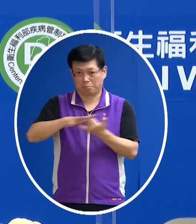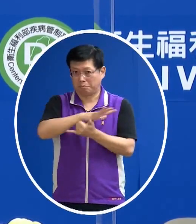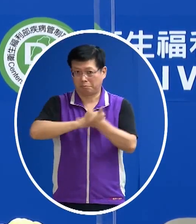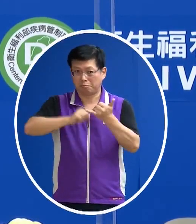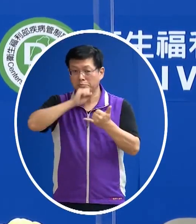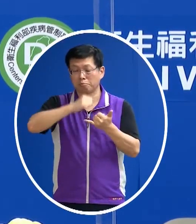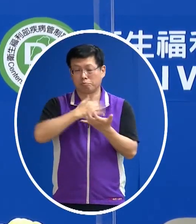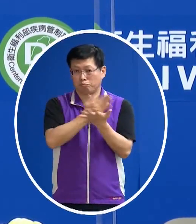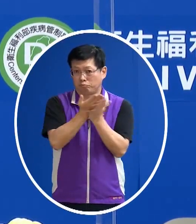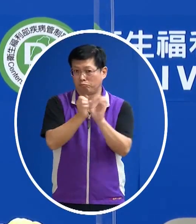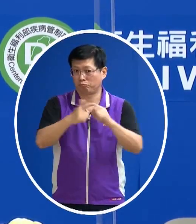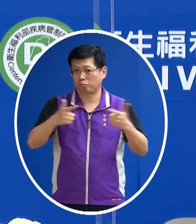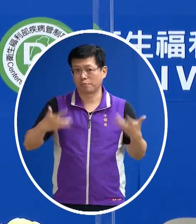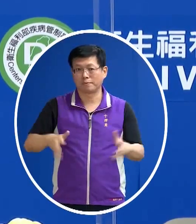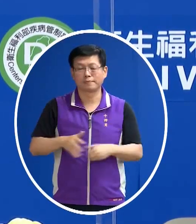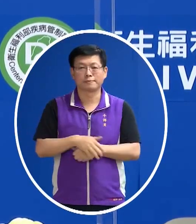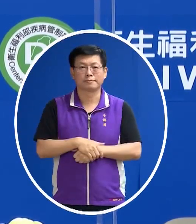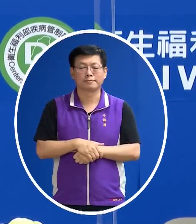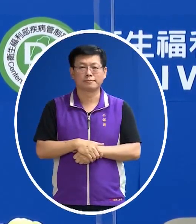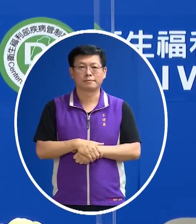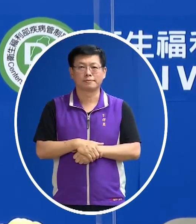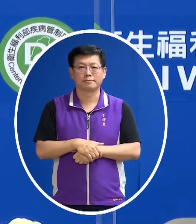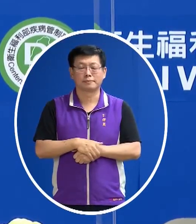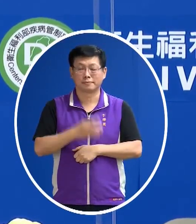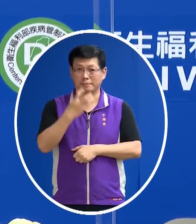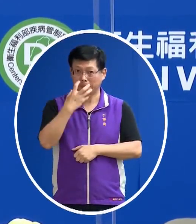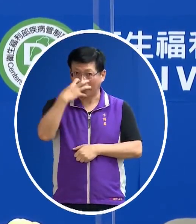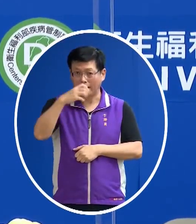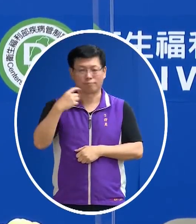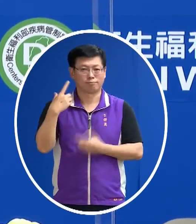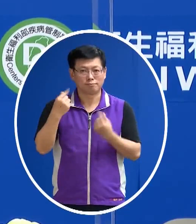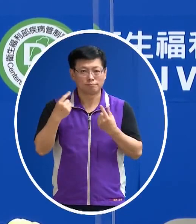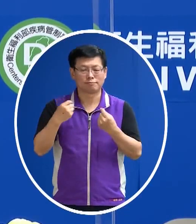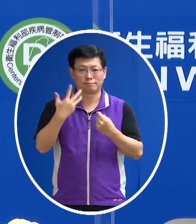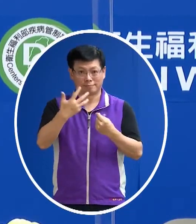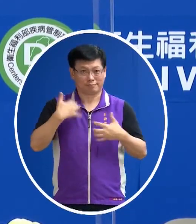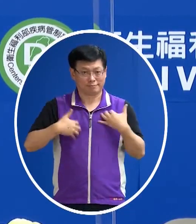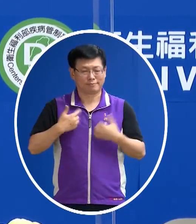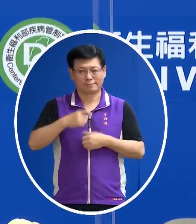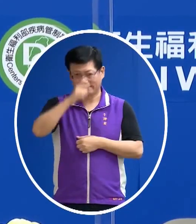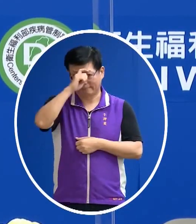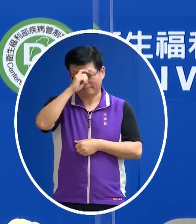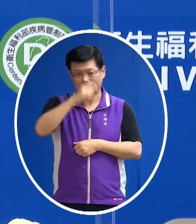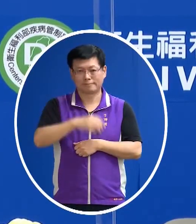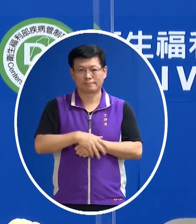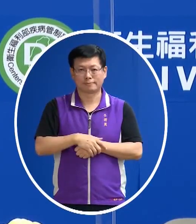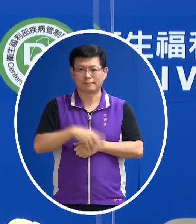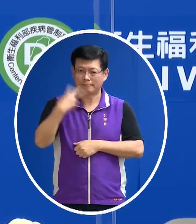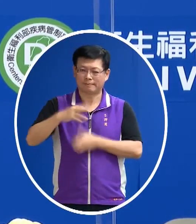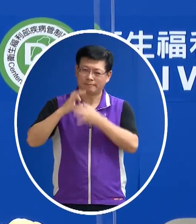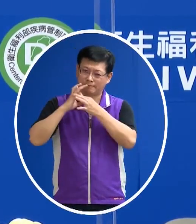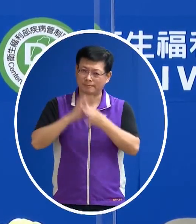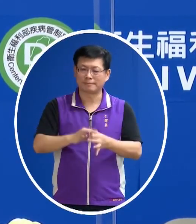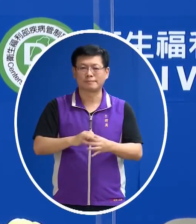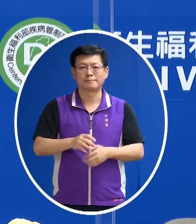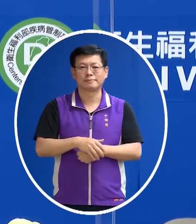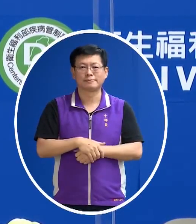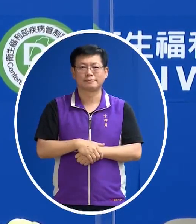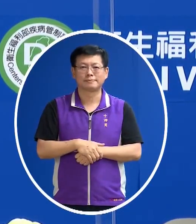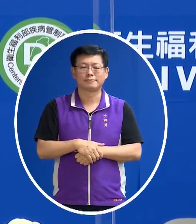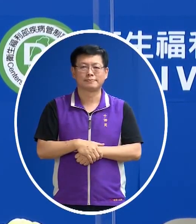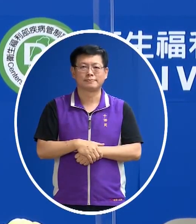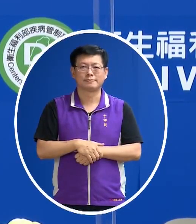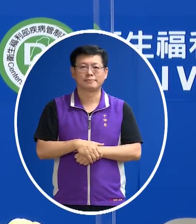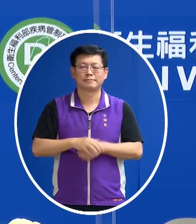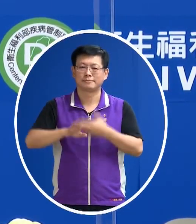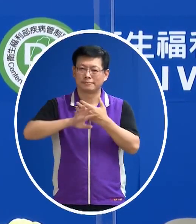样性很多元性。好，那八乐我们就继续在好期待了，期待继续都下去。那